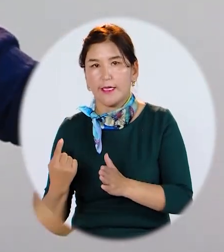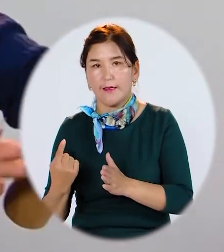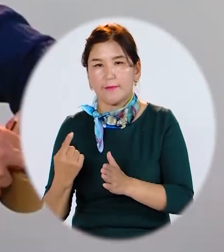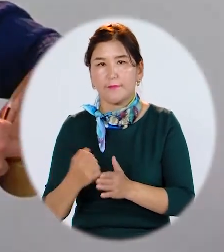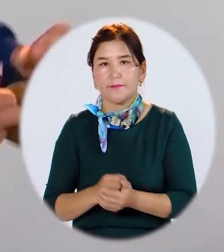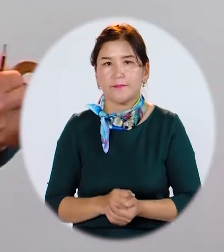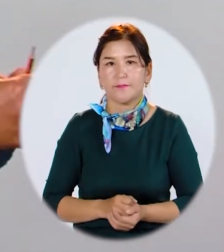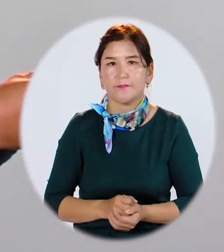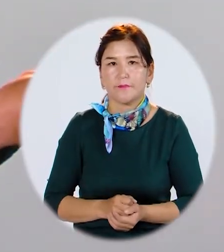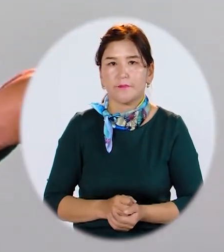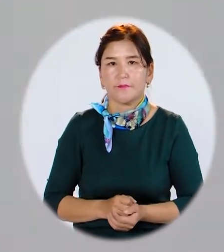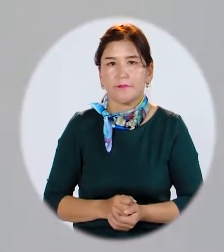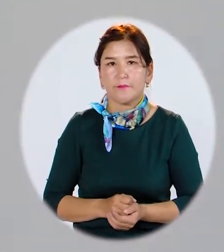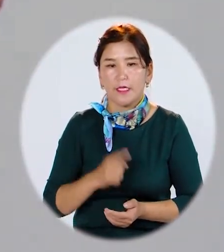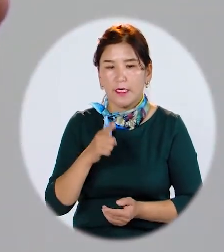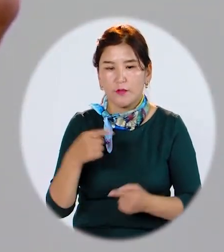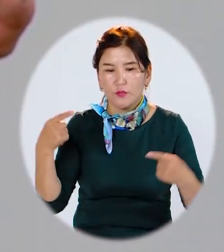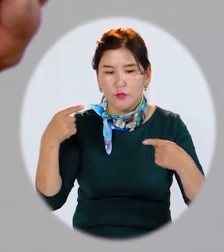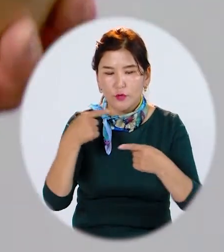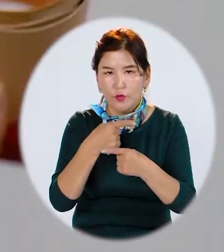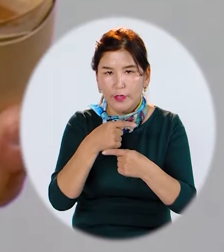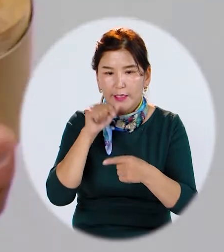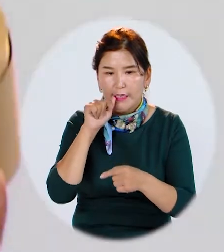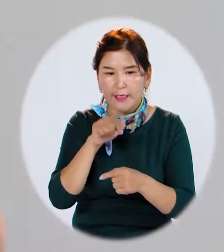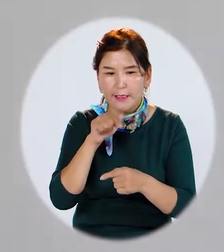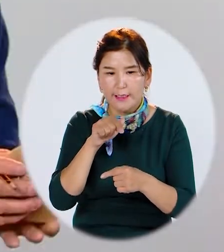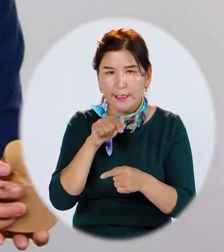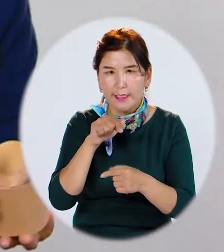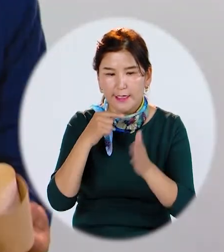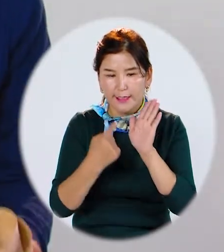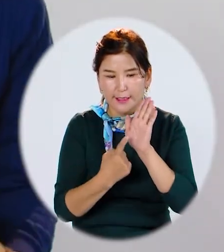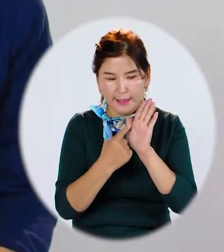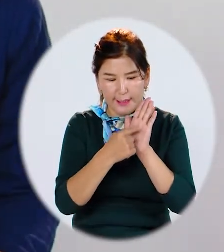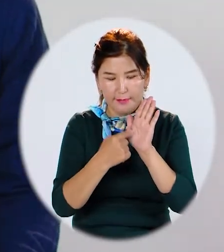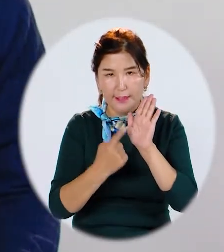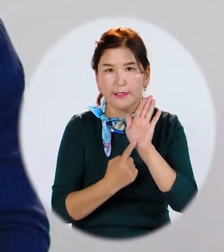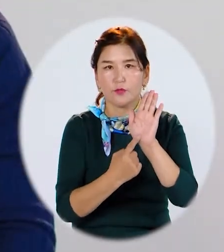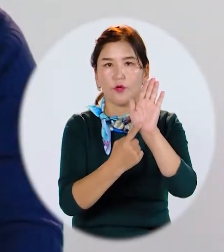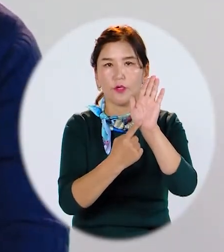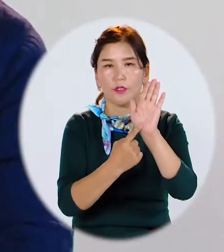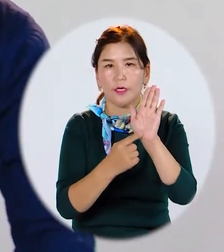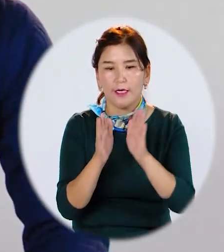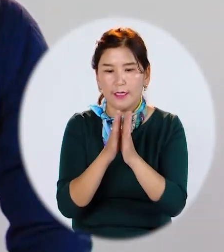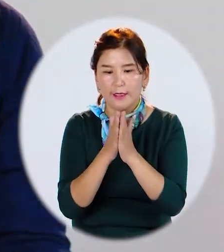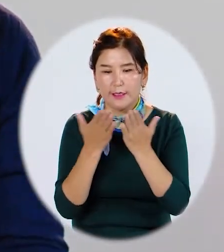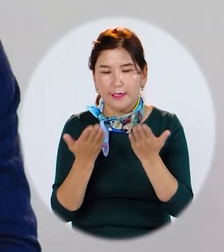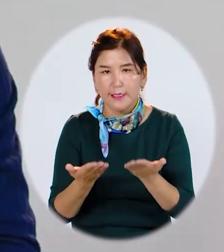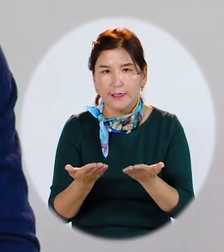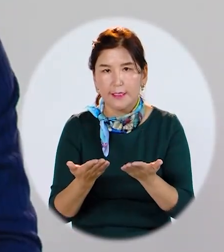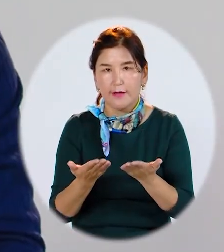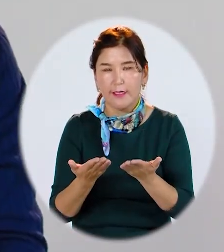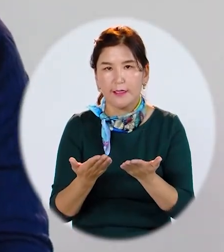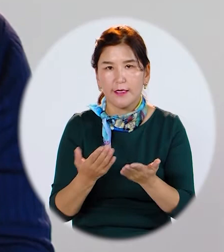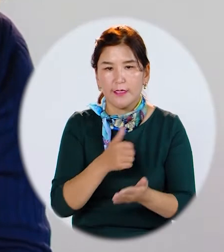ингээд энэ зөрлөг хэсгэн дээр нь тэмдэглэж өгнө. Ингээд дэлгэлээ. Дэлгэж тавьсны дараа